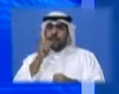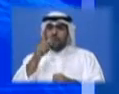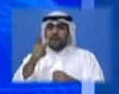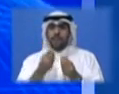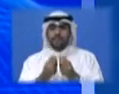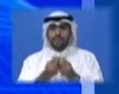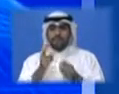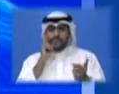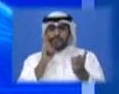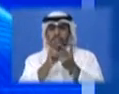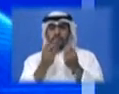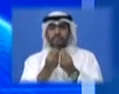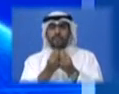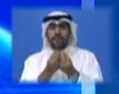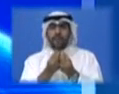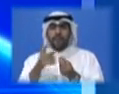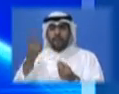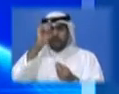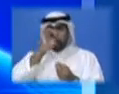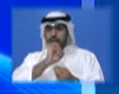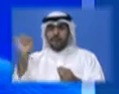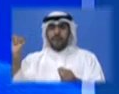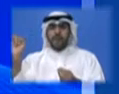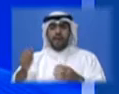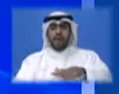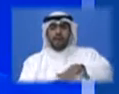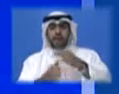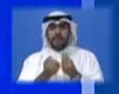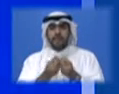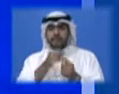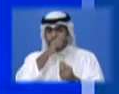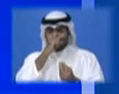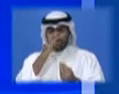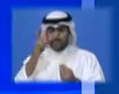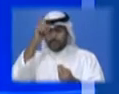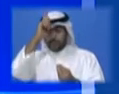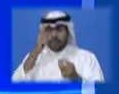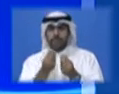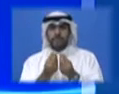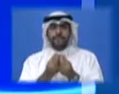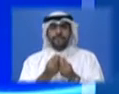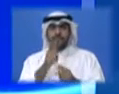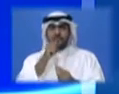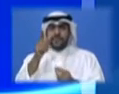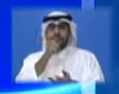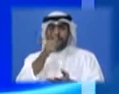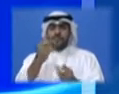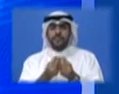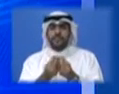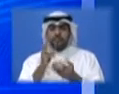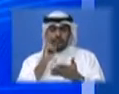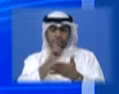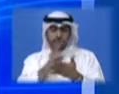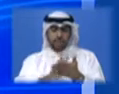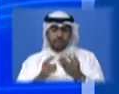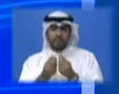فحوى لقائه بجلالة الملك عبد الله بن الحسين الثاني ملك المملكة الأردنية الهاشمية، حيث اطلع على